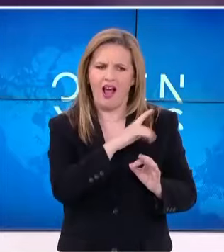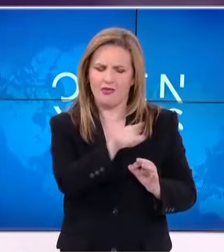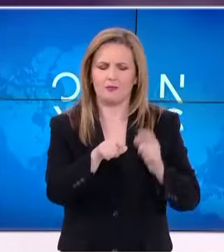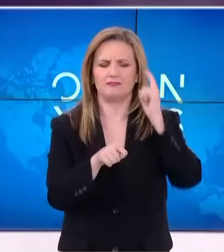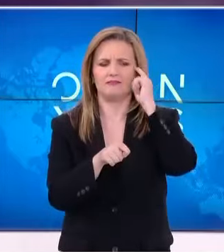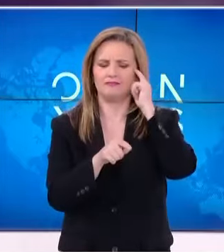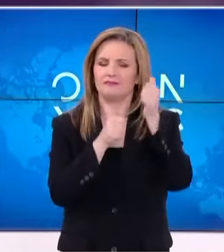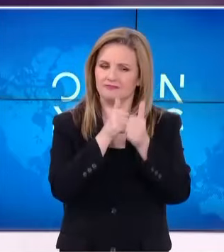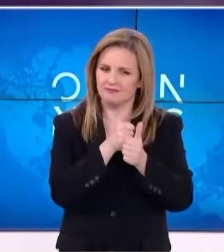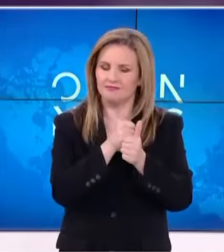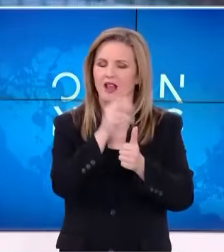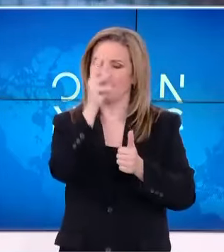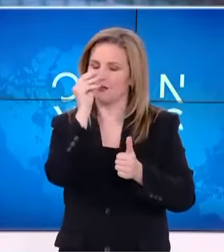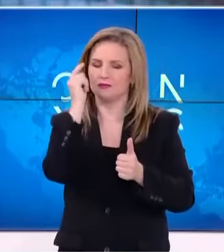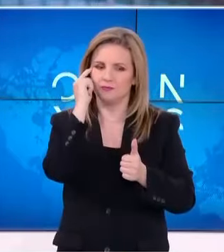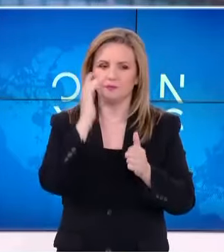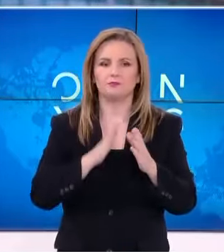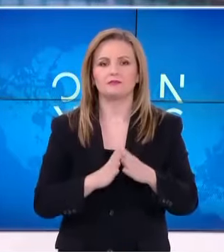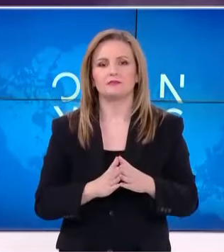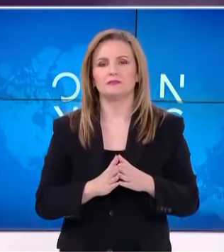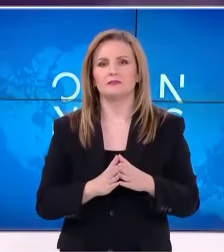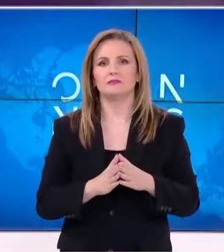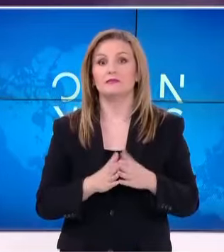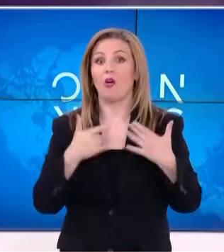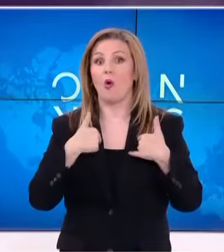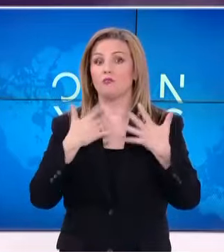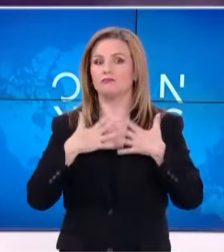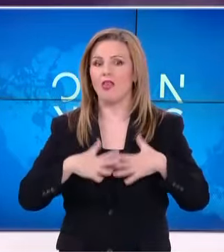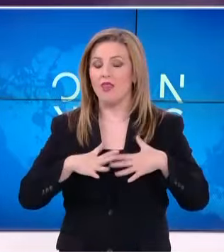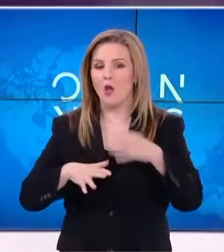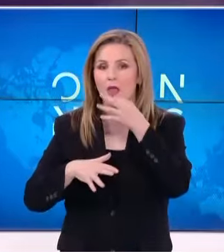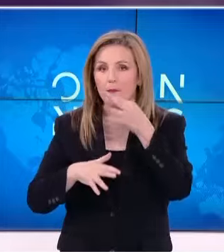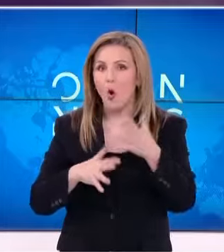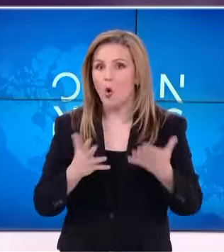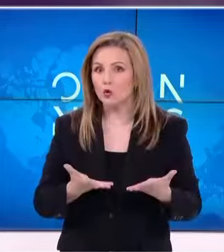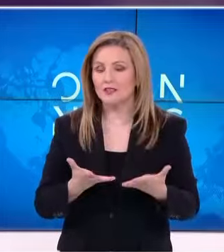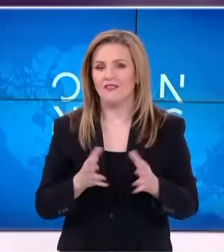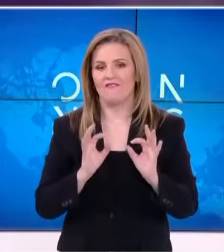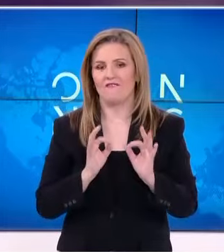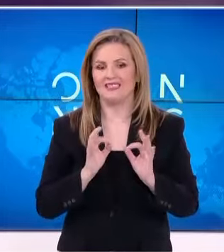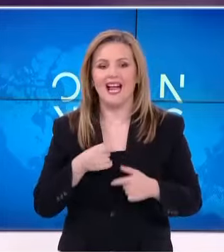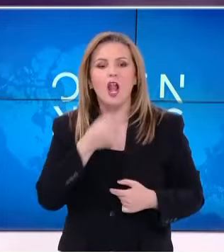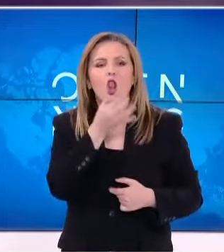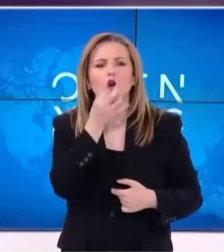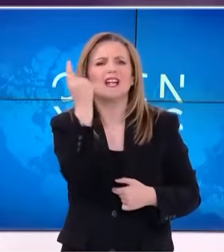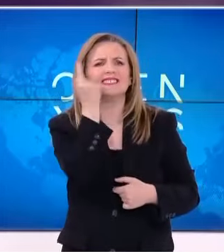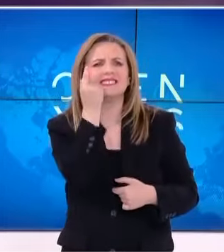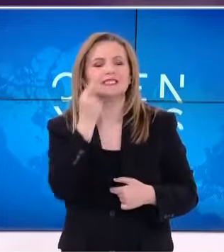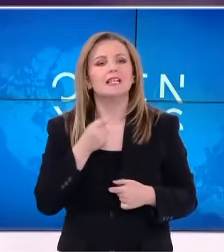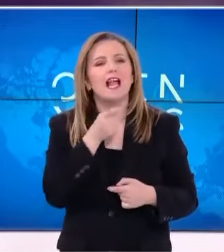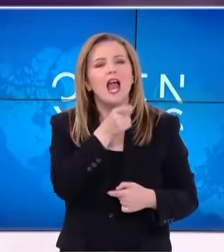οποίος παρακολουθεί και αντιλαμβάνεται εγώ το εκείνο το οποίο θέλω να πω είναι ότι είναι ενοχλητικά αυτά που λέω και έχει